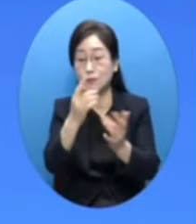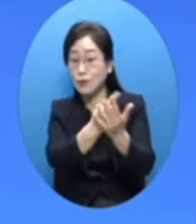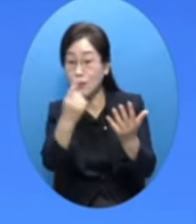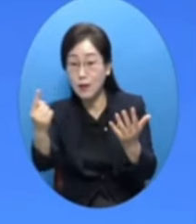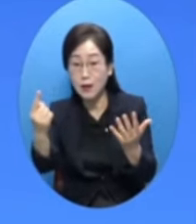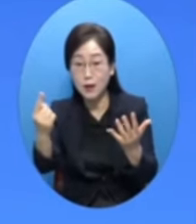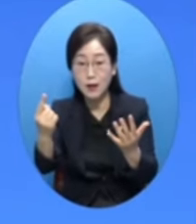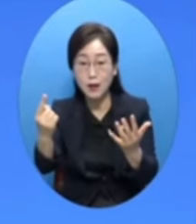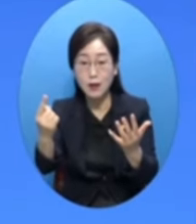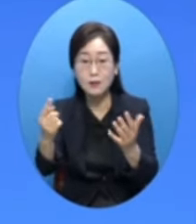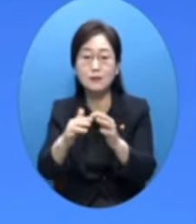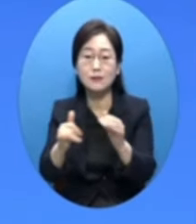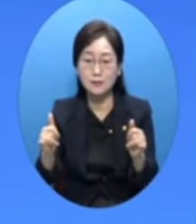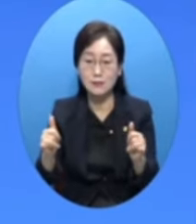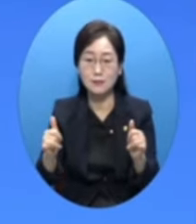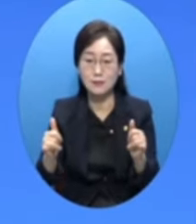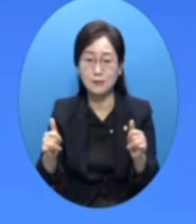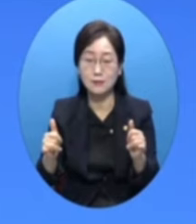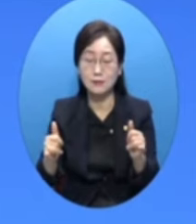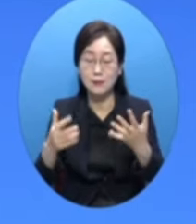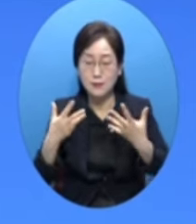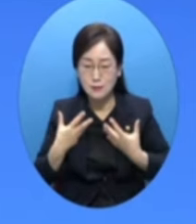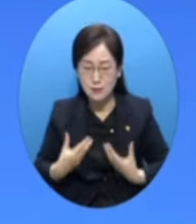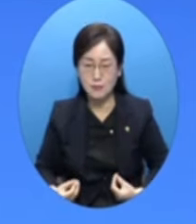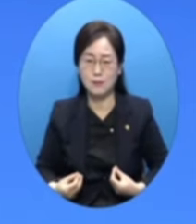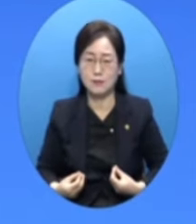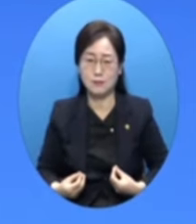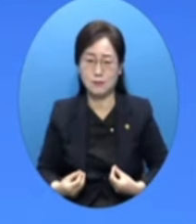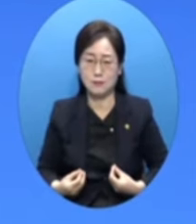인생은 절망의 인생이요